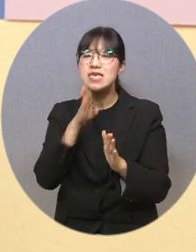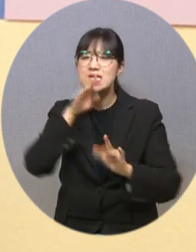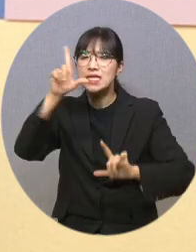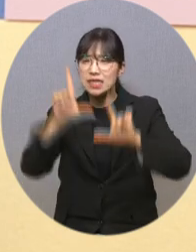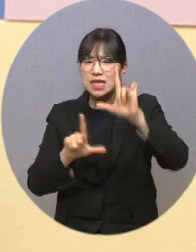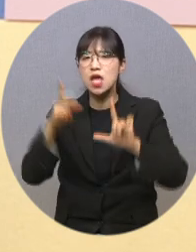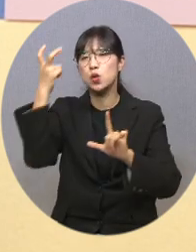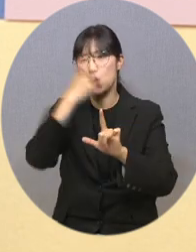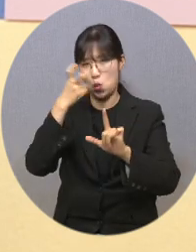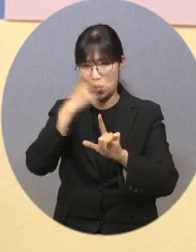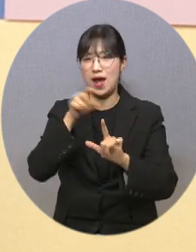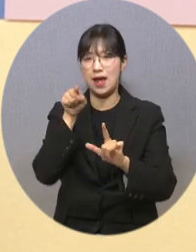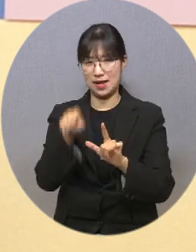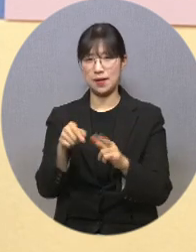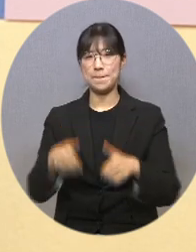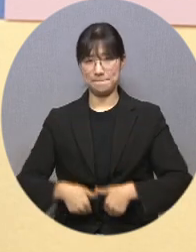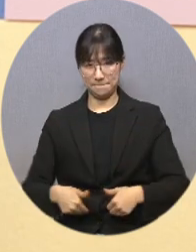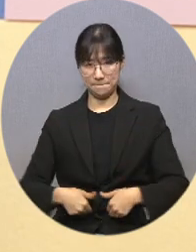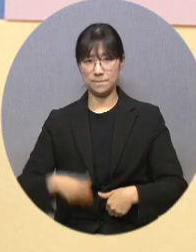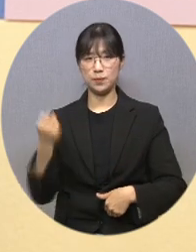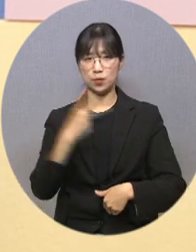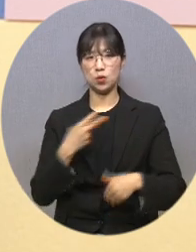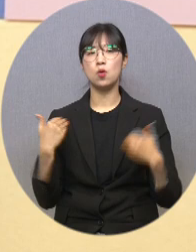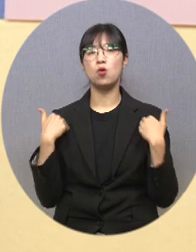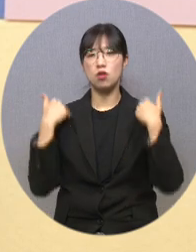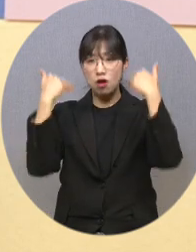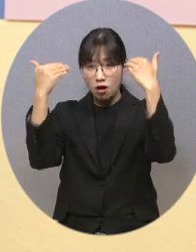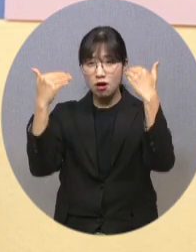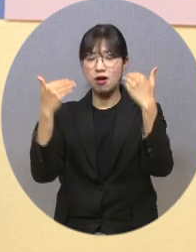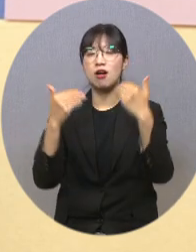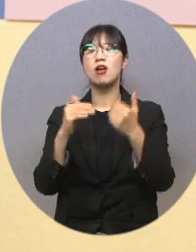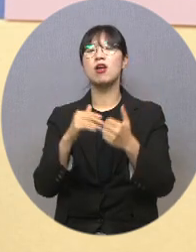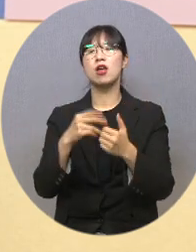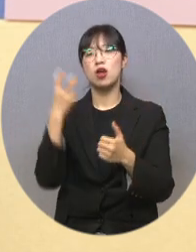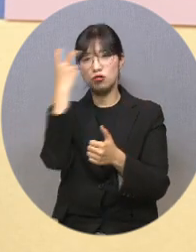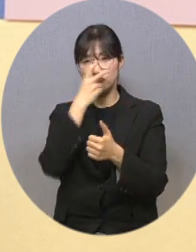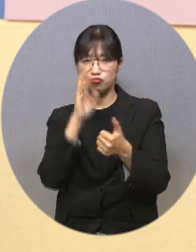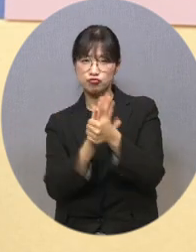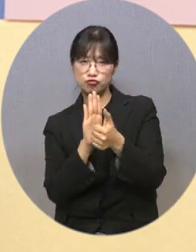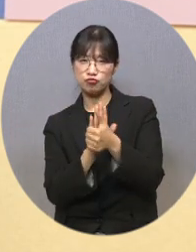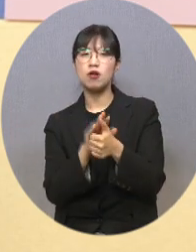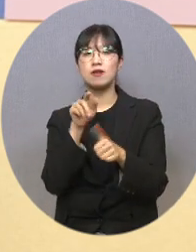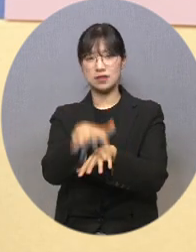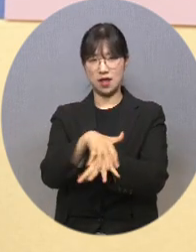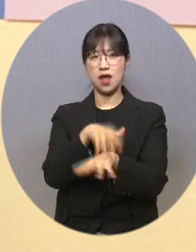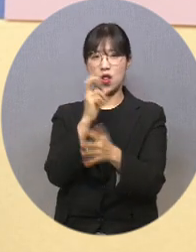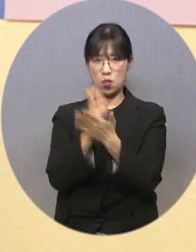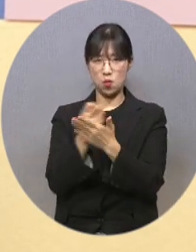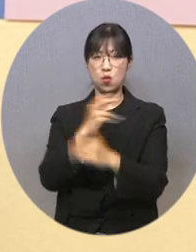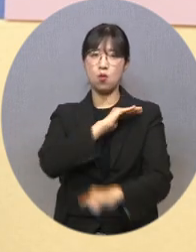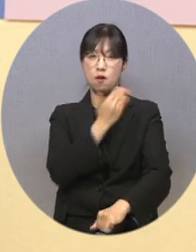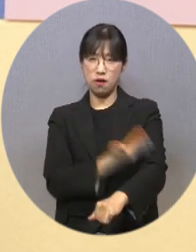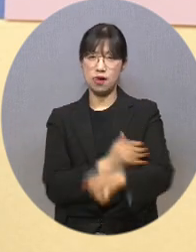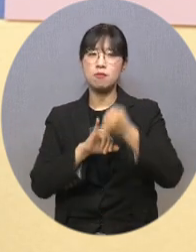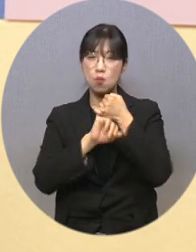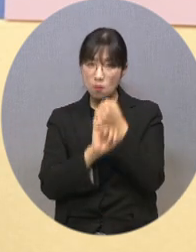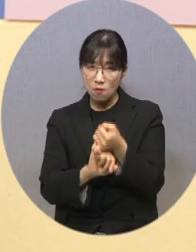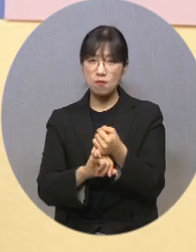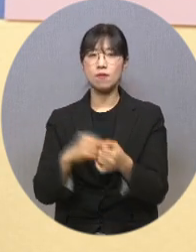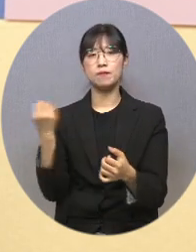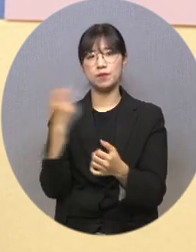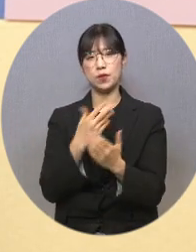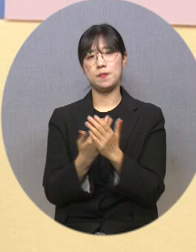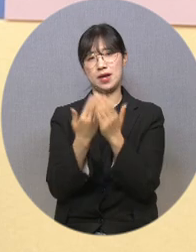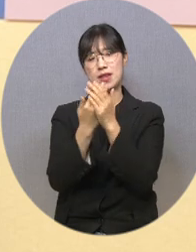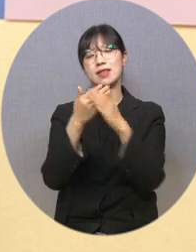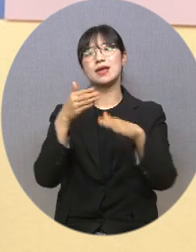하는 내용이 들어가 있고 성년 후견제 이용 지원이라든가 권리 보장이라든가 또는